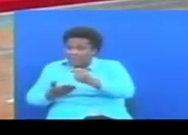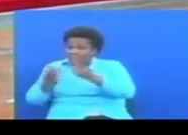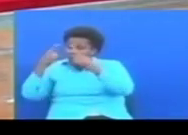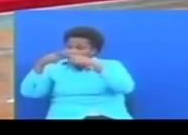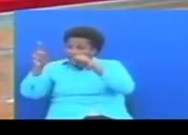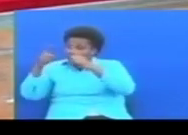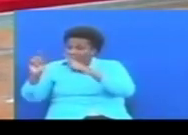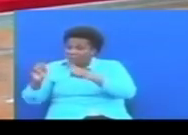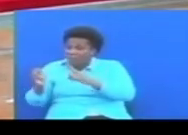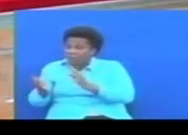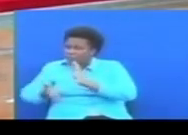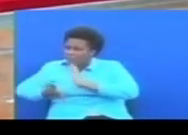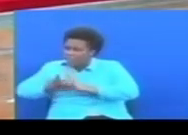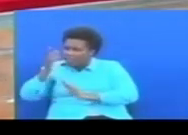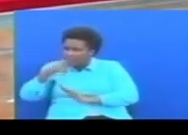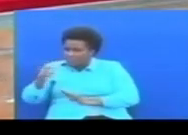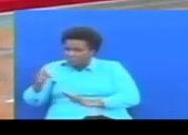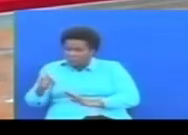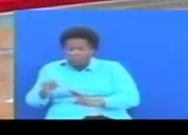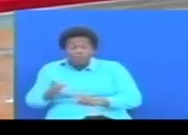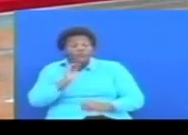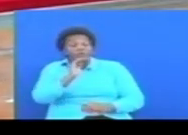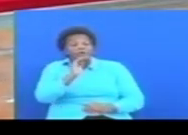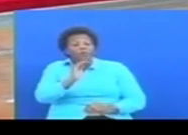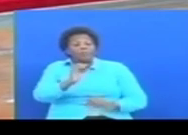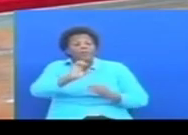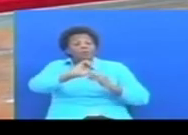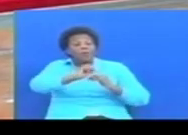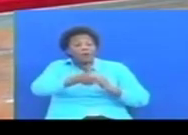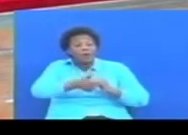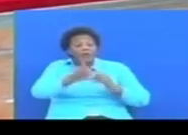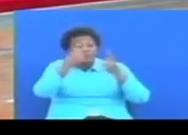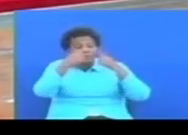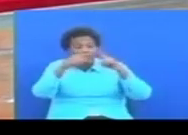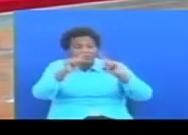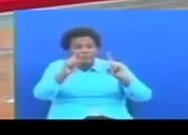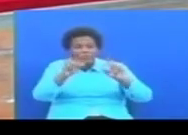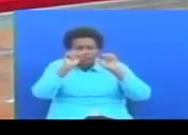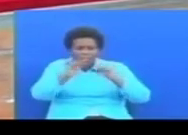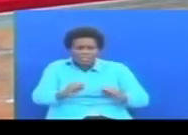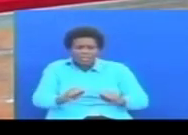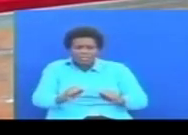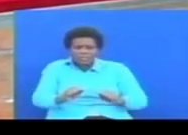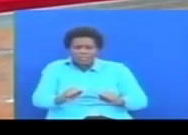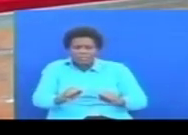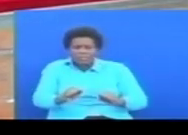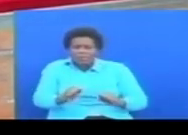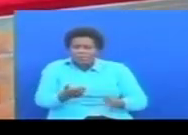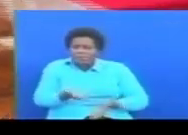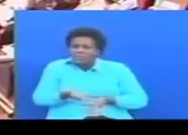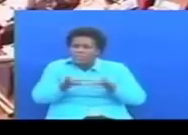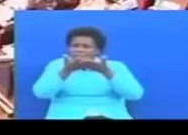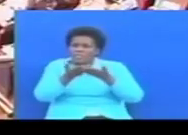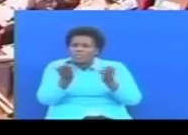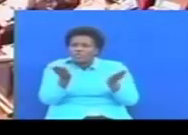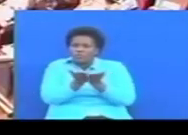tutawaelekeza TFS kuhakikisha kwamba wanatoa misaada kwenye shule zote ambazo ziko jirani na maeneo ya uvunaji.